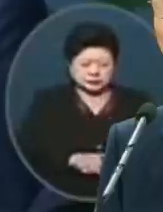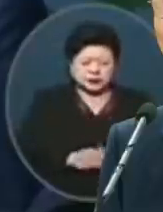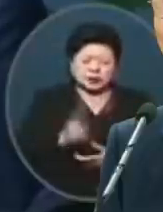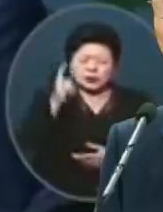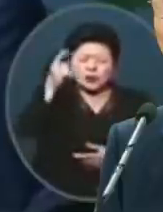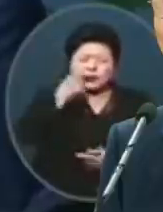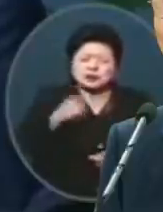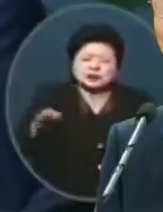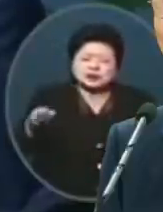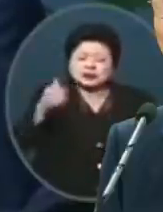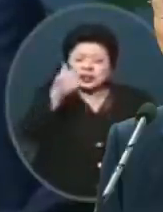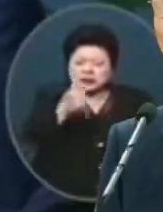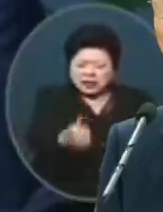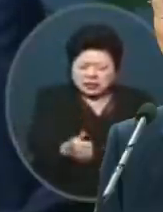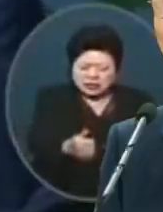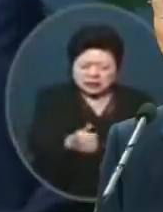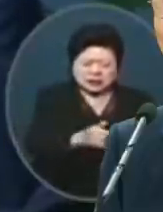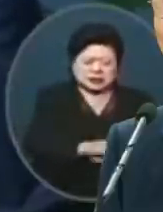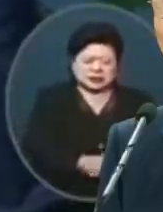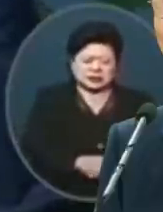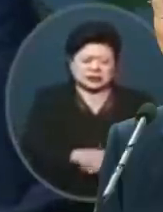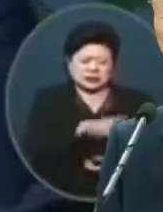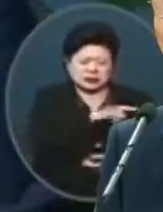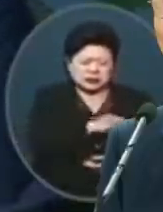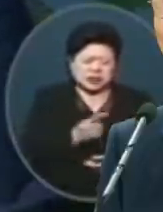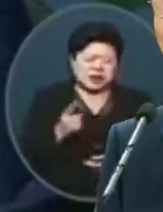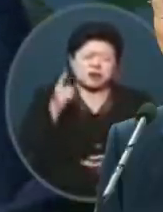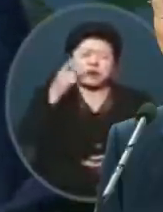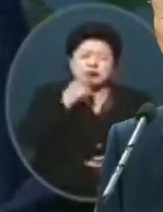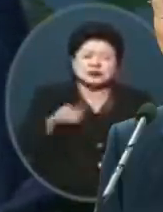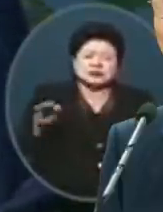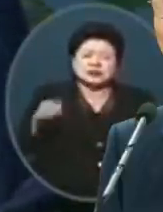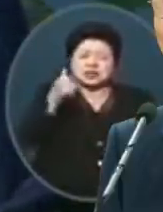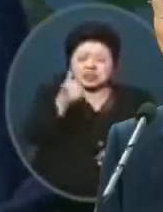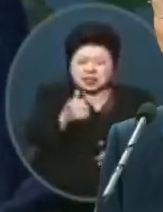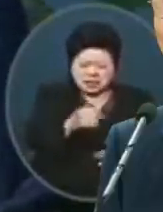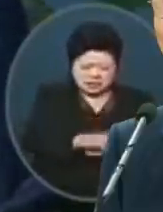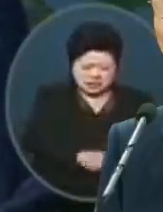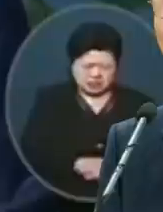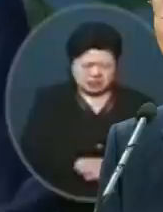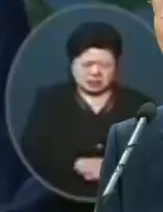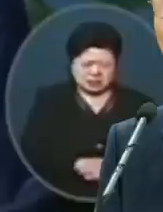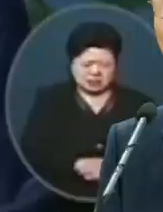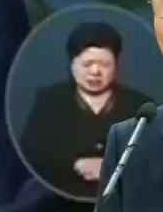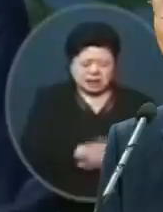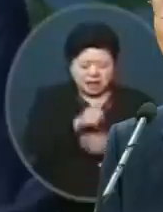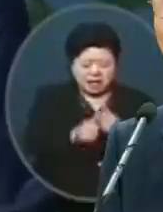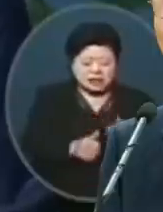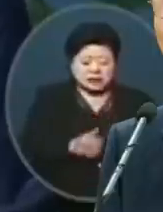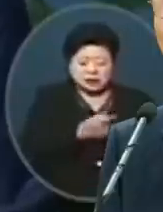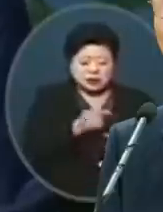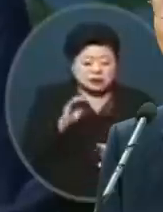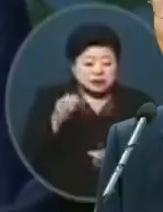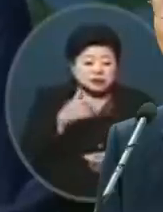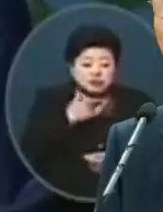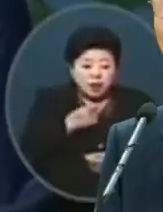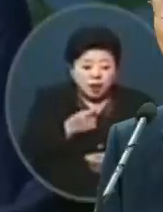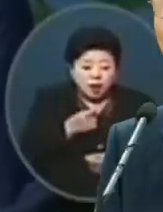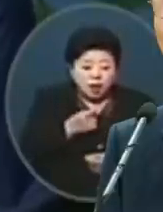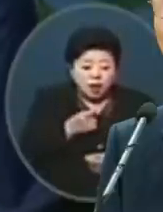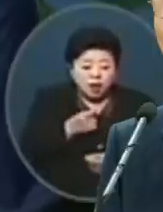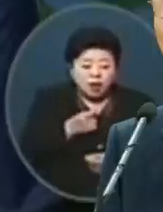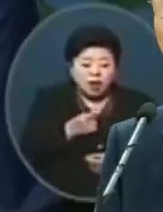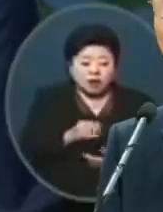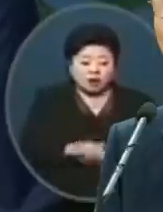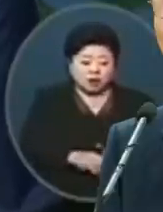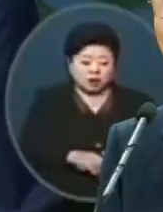높은 천사장 중에 제일 높은 천사장이었습니다. 그게 하나님과